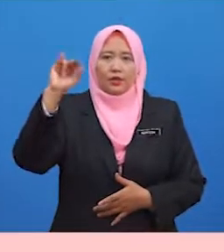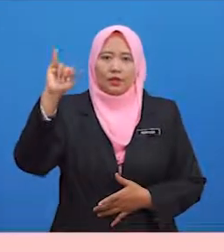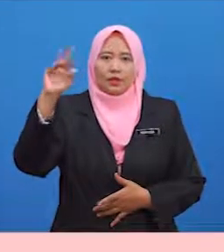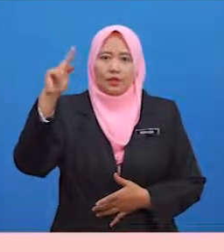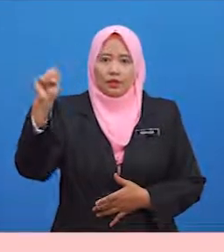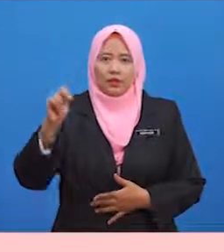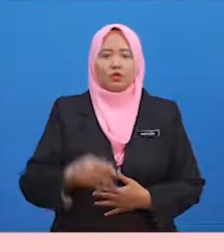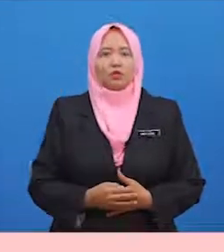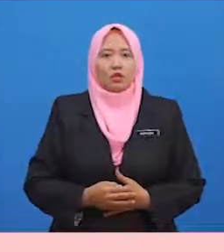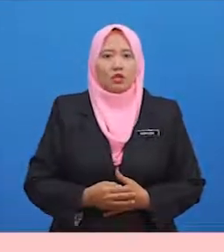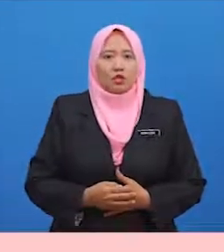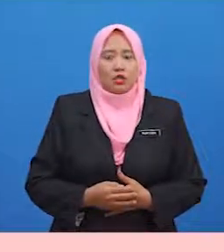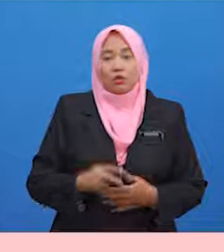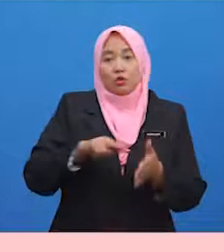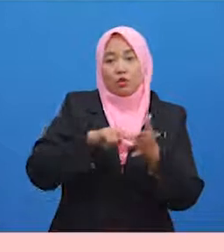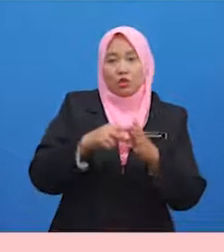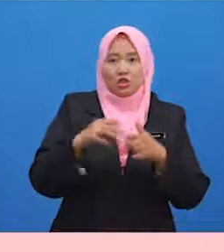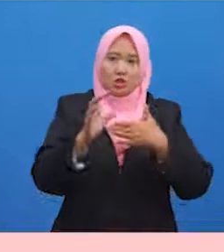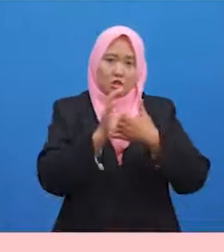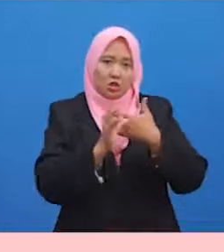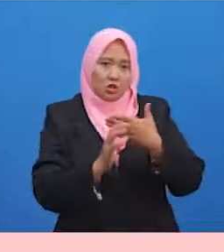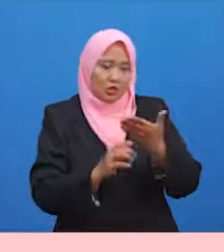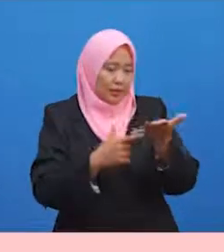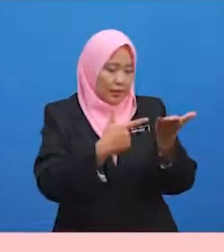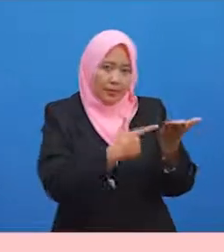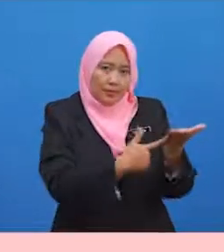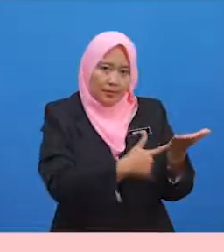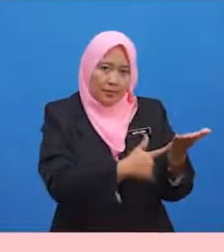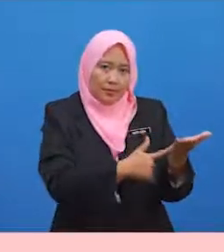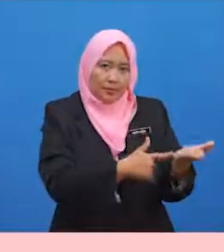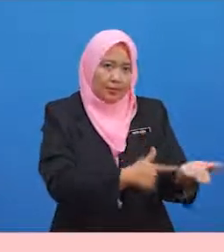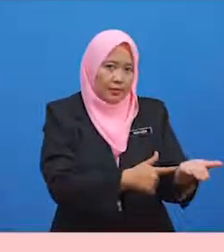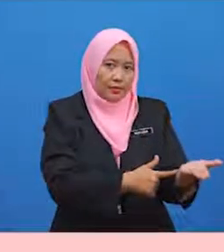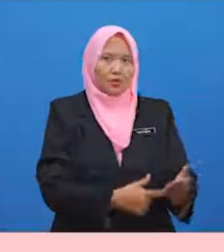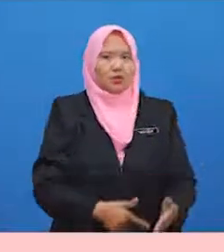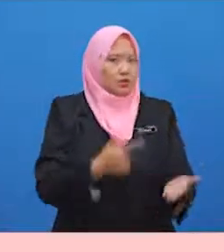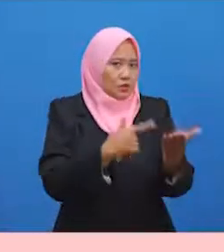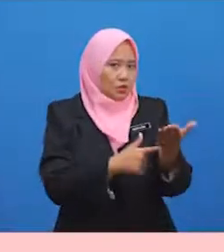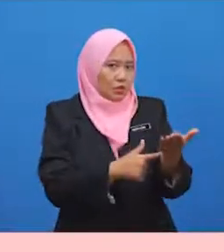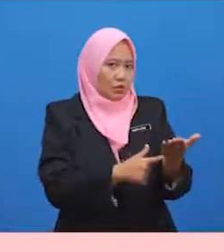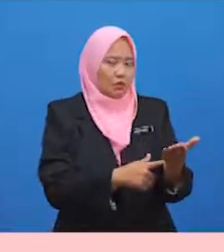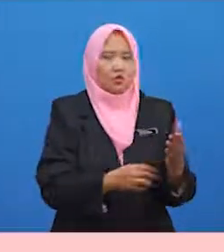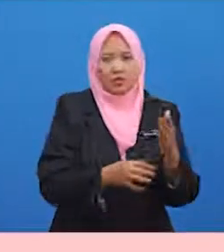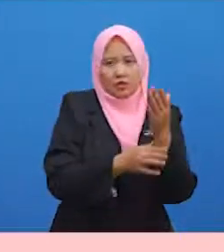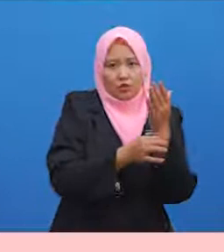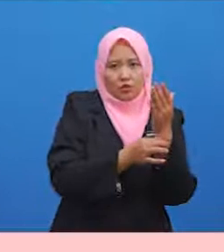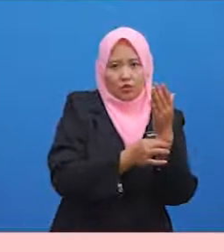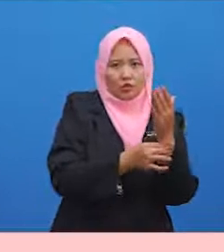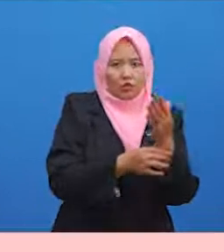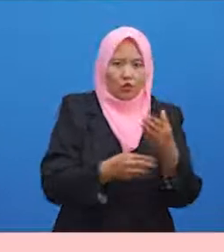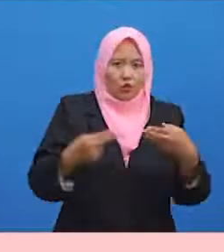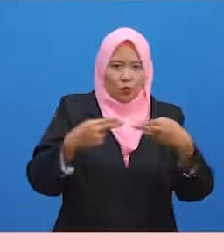Sprain merupakan kecederaan pada ligamen. Ligamen adalah tisu yang menghubungkan tulang ke